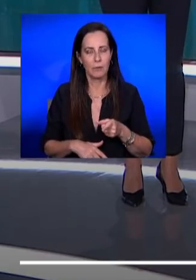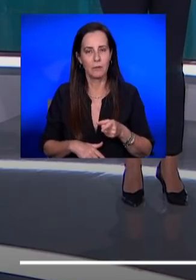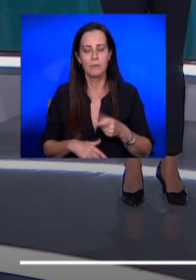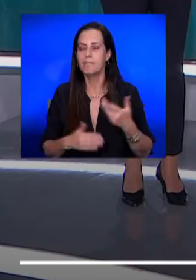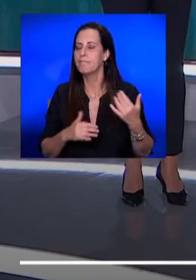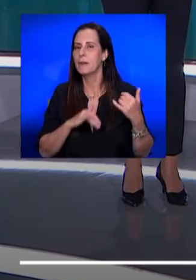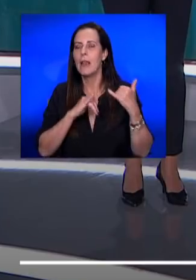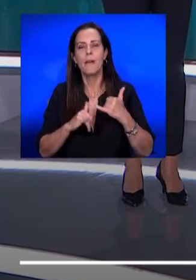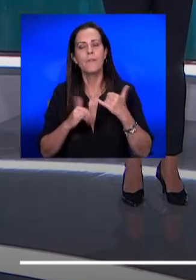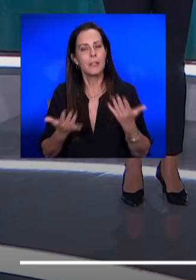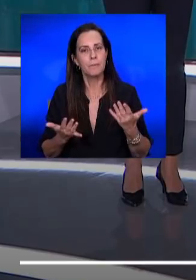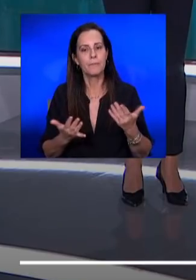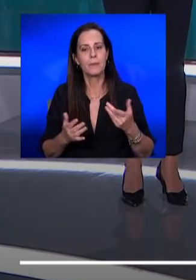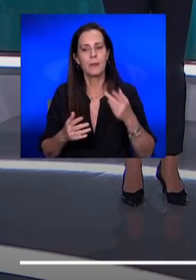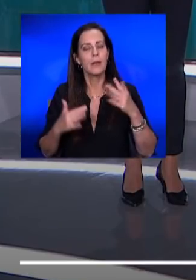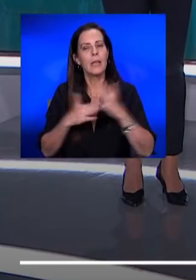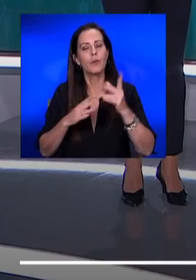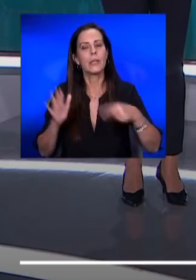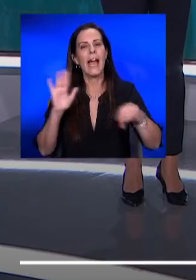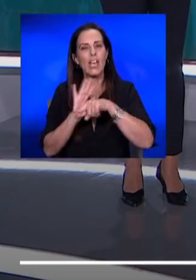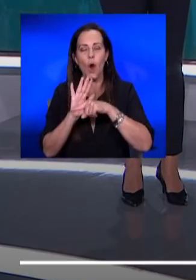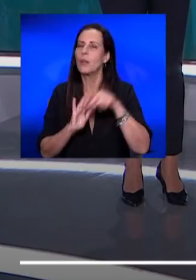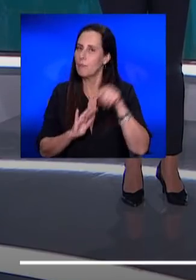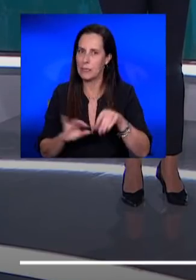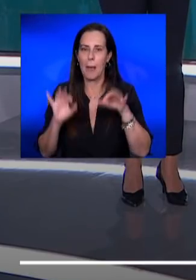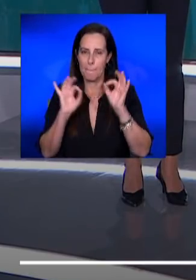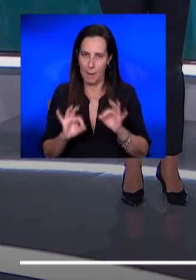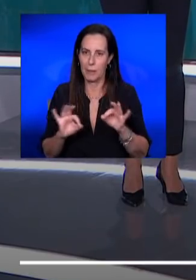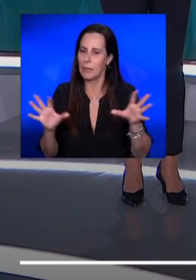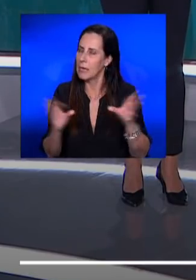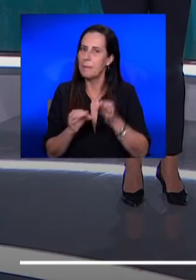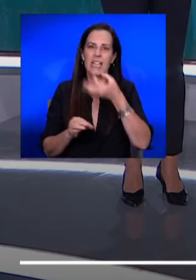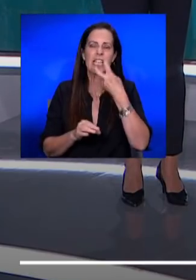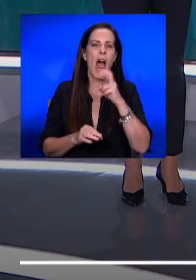איזושהי התכנסות של הגירעון המבני, וזה באמת על ידי התייעלות,